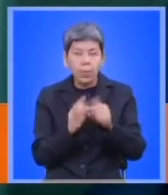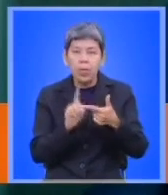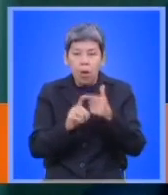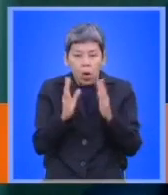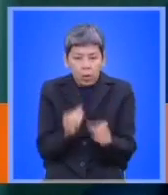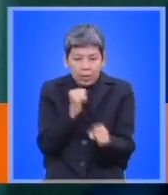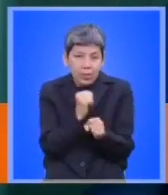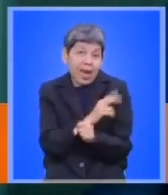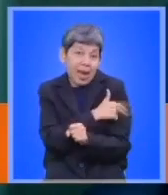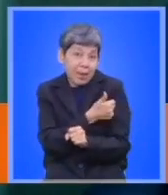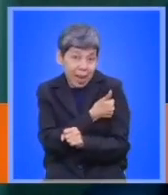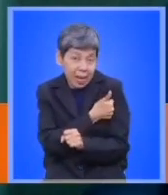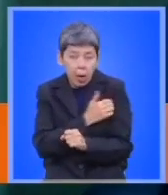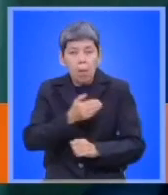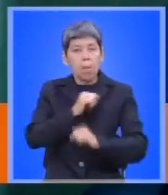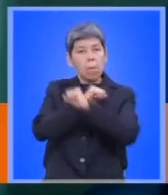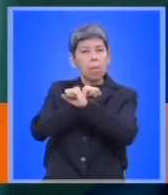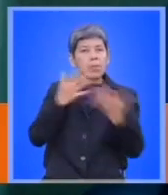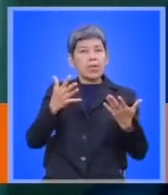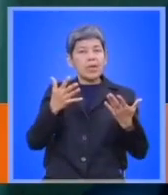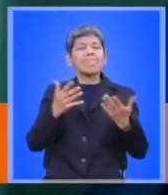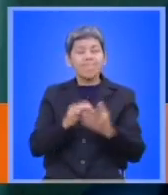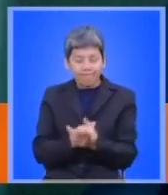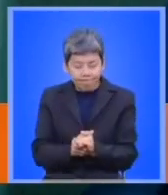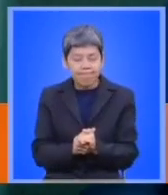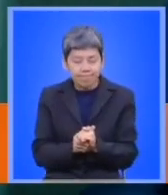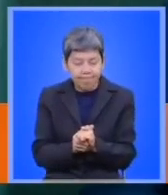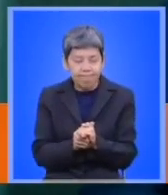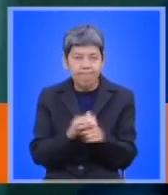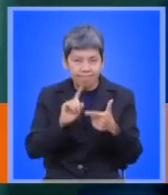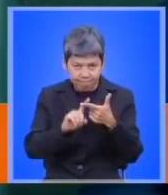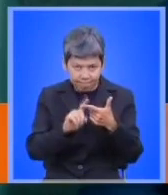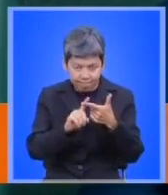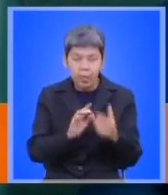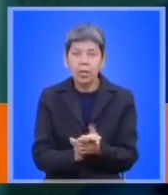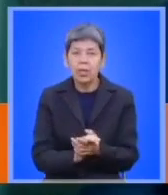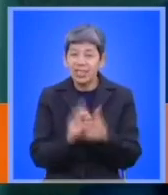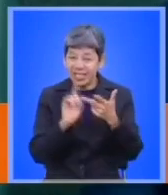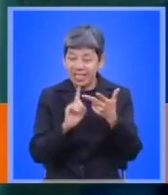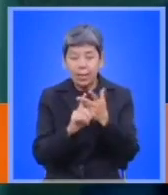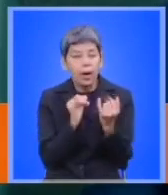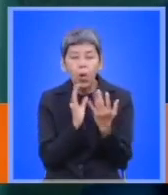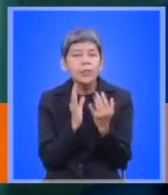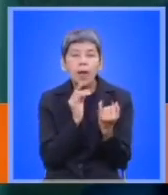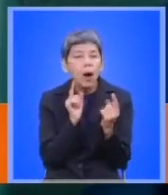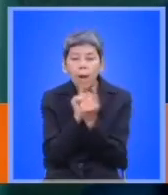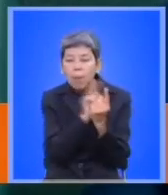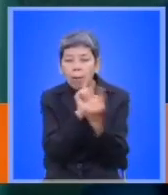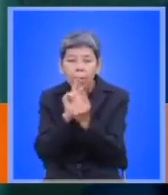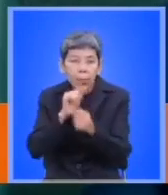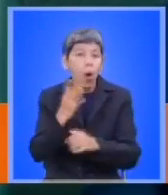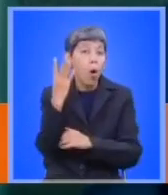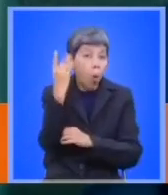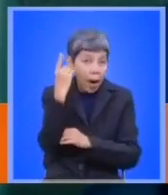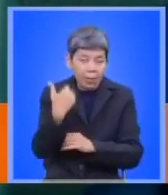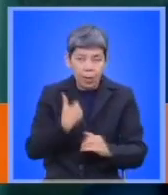ากรการแพทย์ที่ไม่ได้ป้องกันตัวเองตามมาตรฐานนะครับหรือคนที่อยู่ใกล้ชิดเมื่อวานนี้